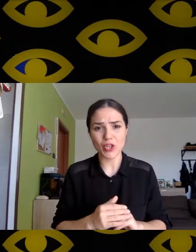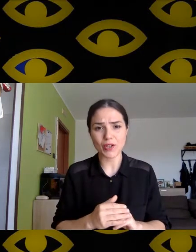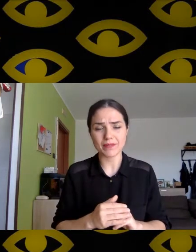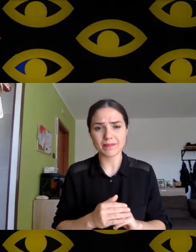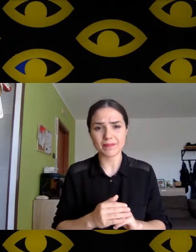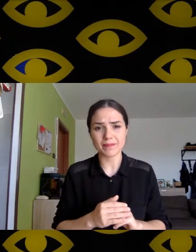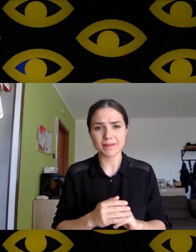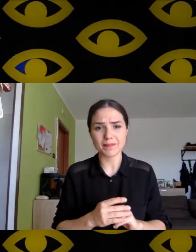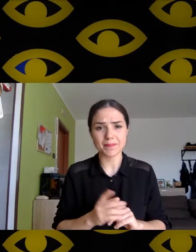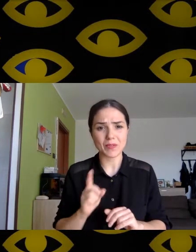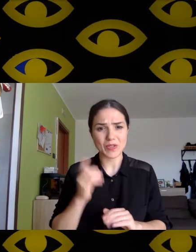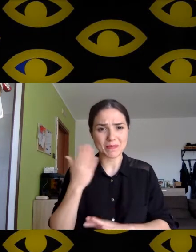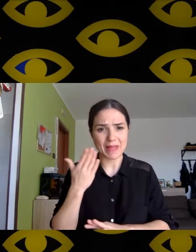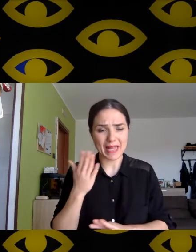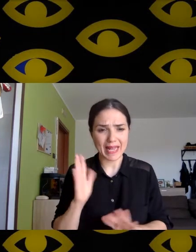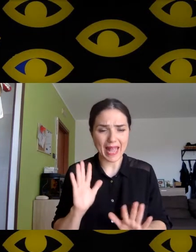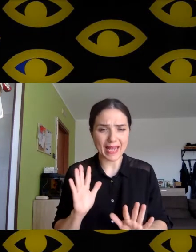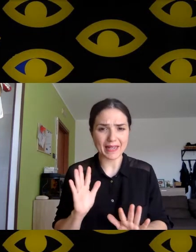non sbagliare.